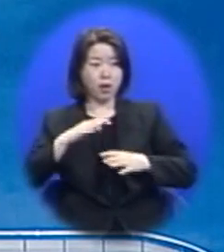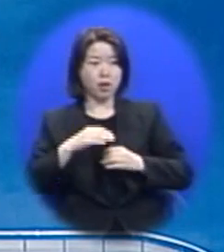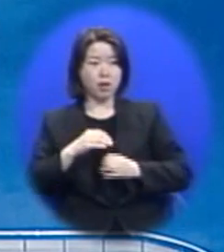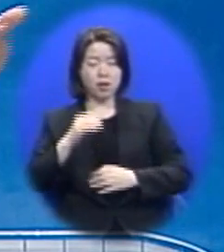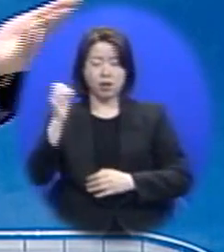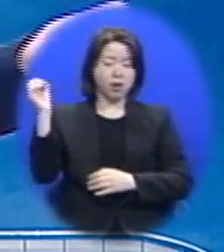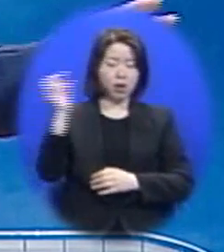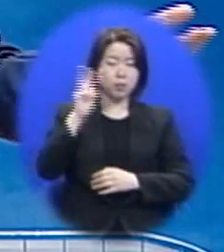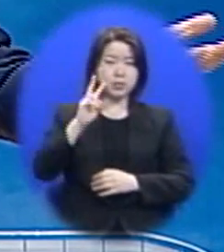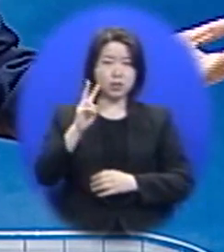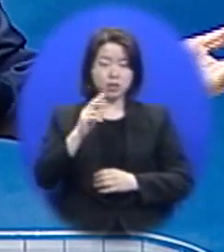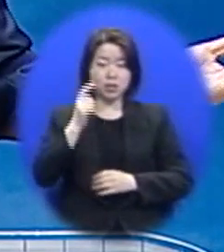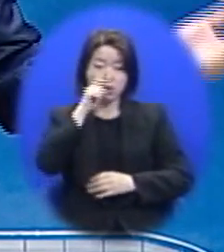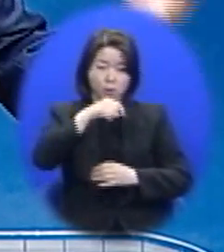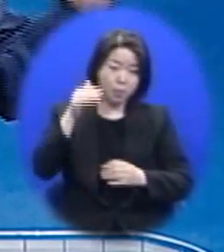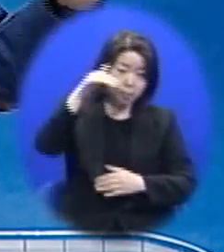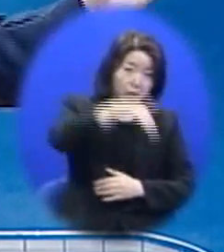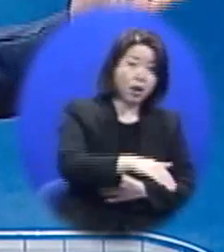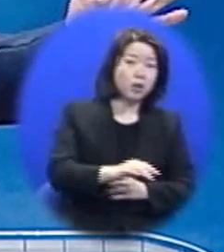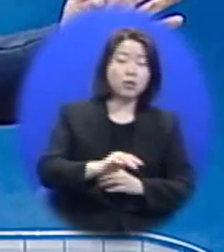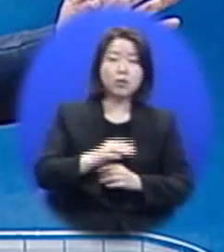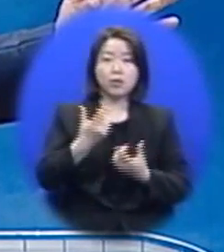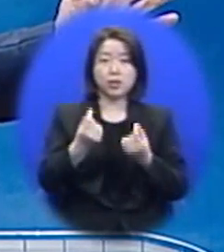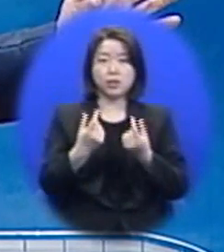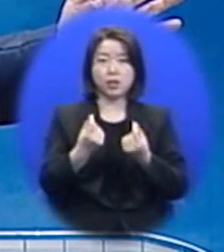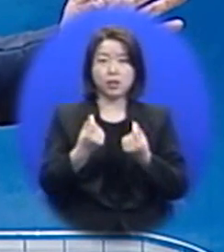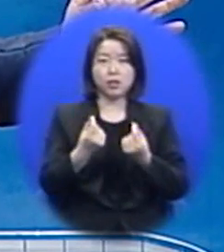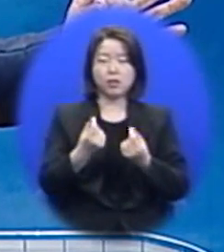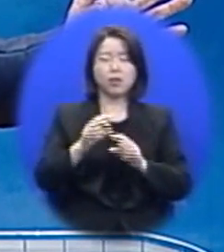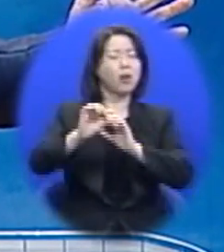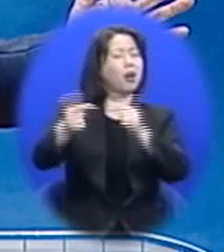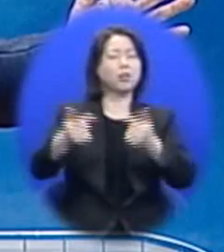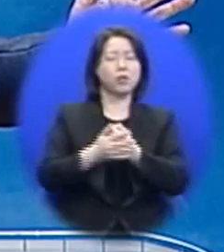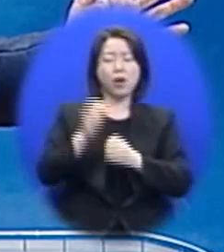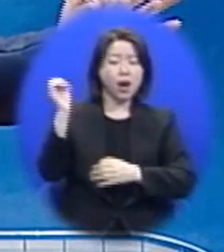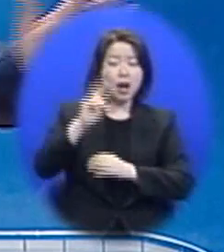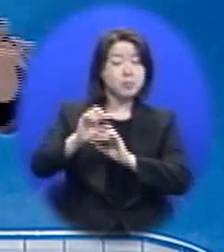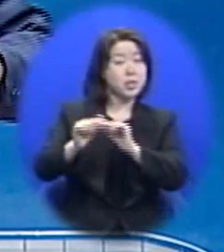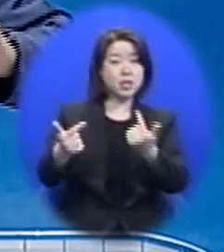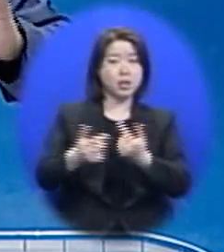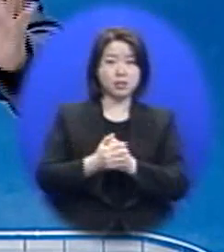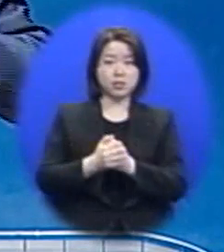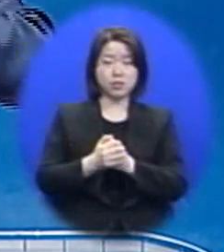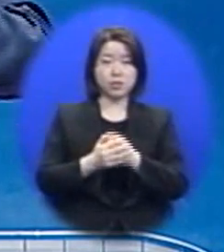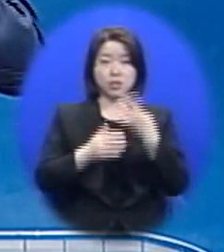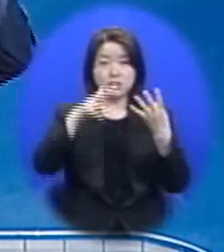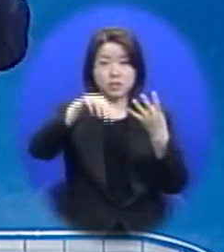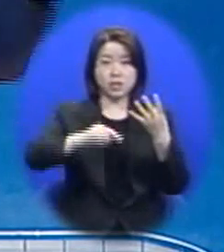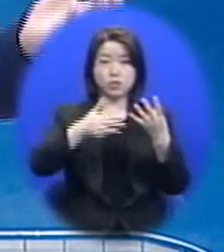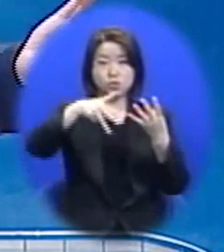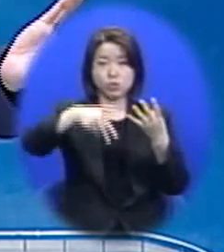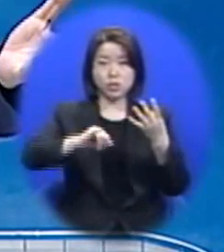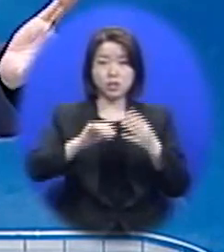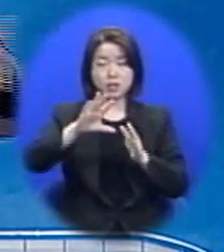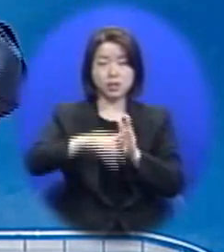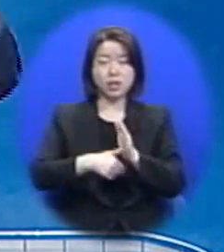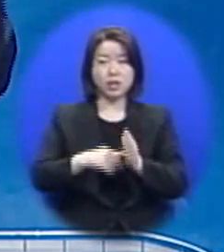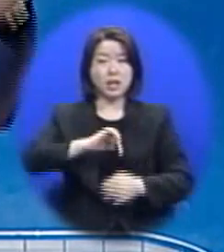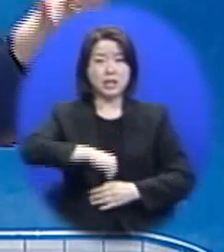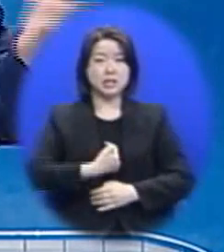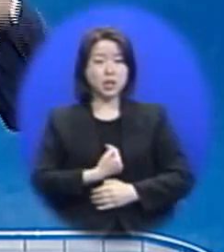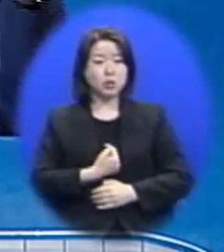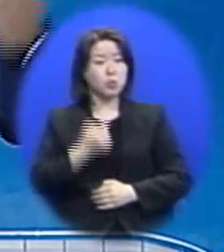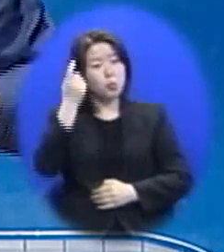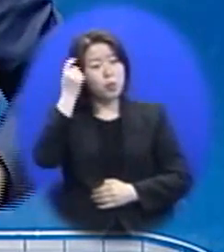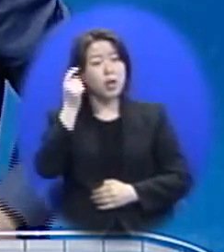같아요. 절대 그렇지 않습니다. 갑자기 아이가 타락한 게 아니에요. 사춘기 때 그 아이도 자기가 왜 그렇게 하는지